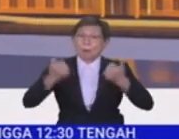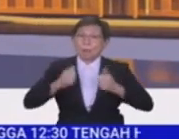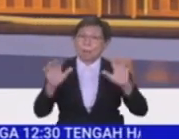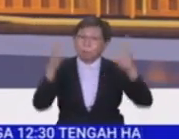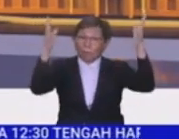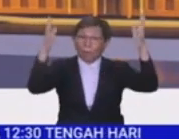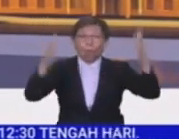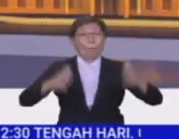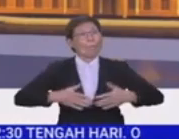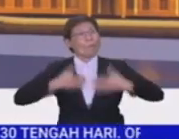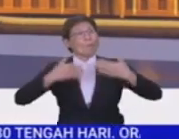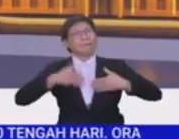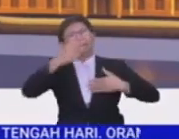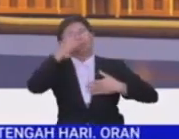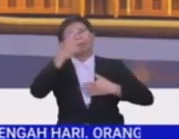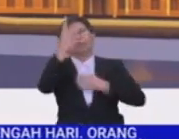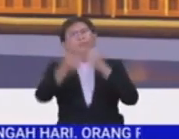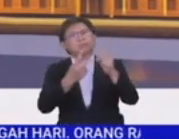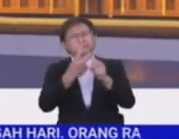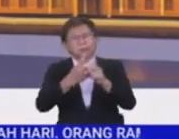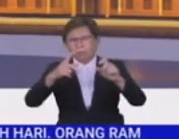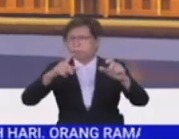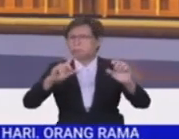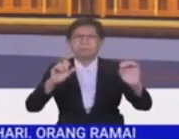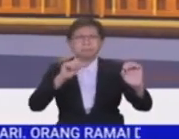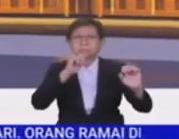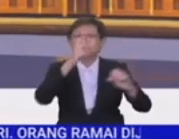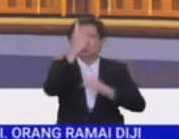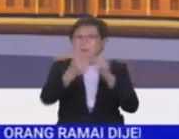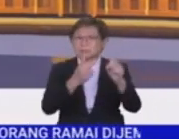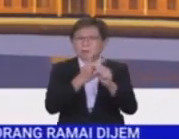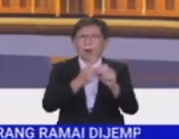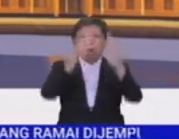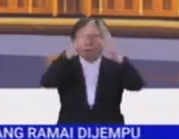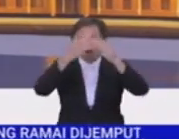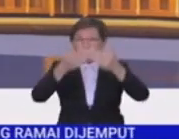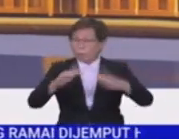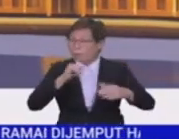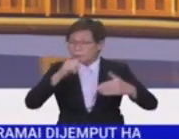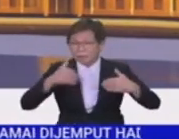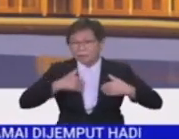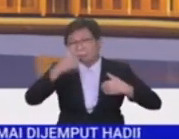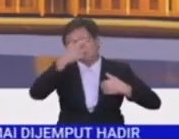tahun rumah terbuka tidak diadakan ekoran pandemik COVID-19 yang melanda negara.